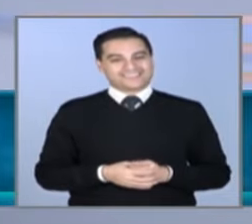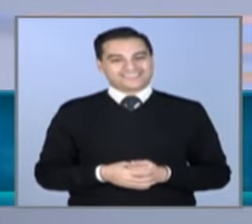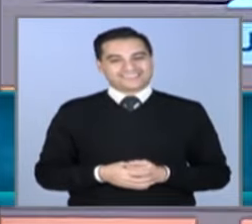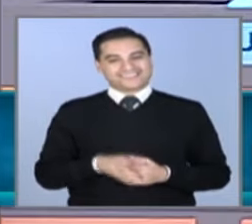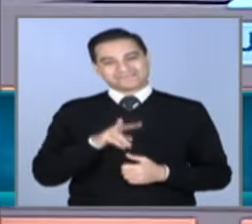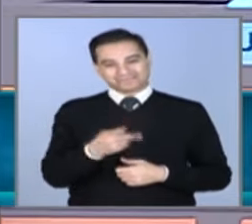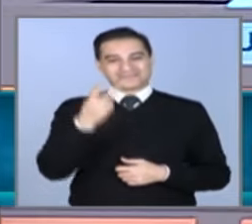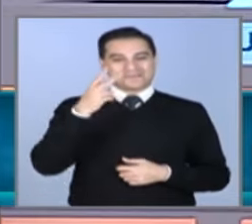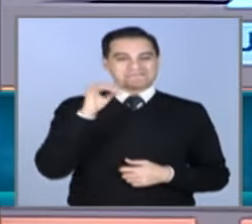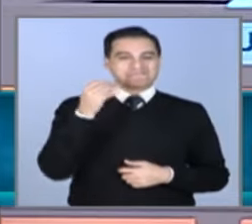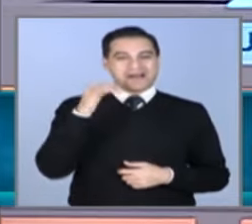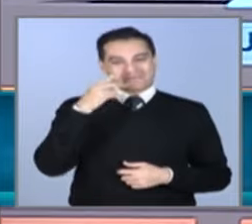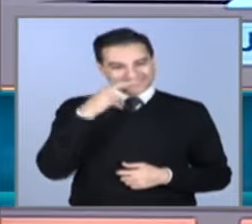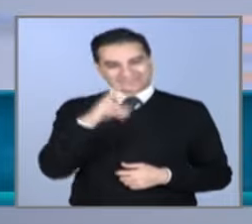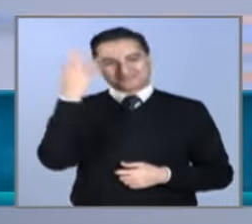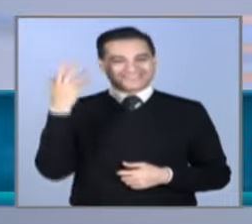محمد. محمد. محمد.